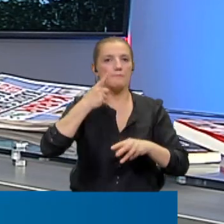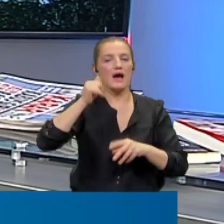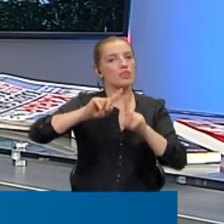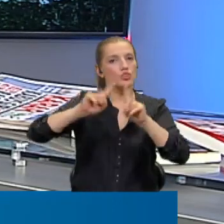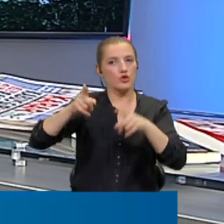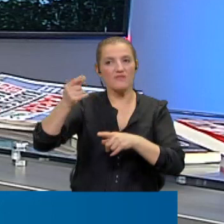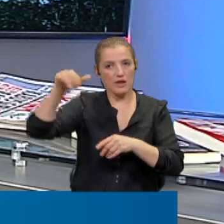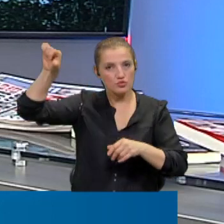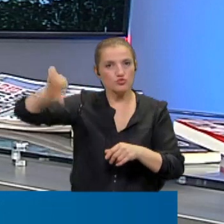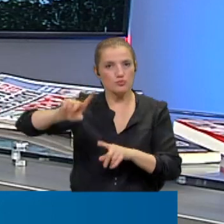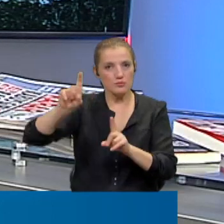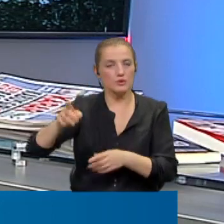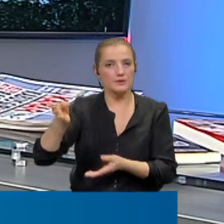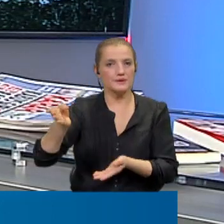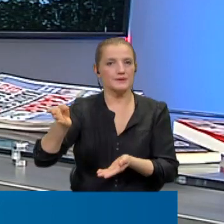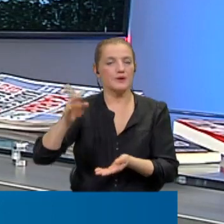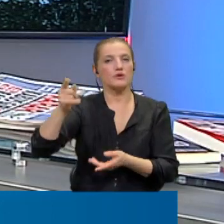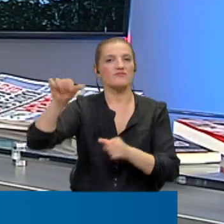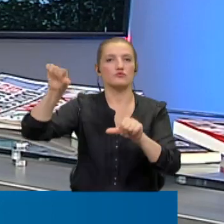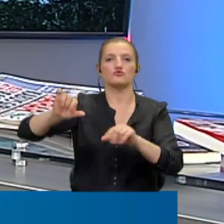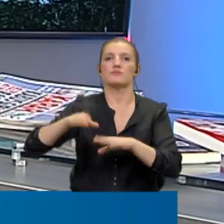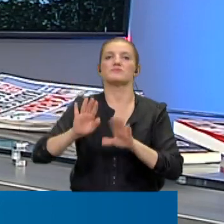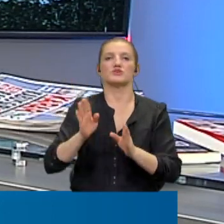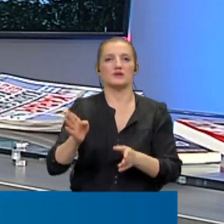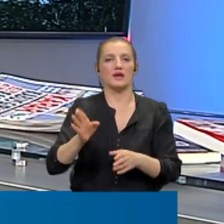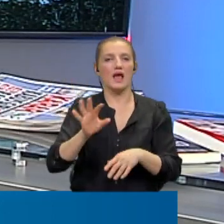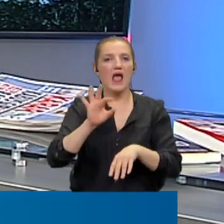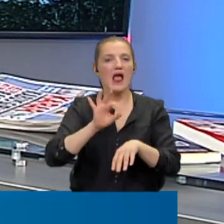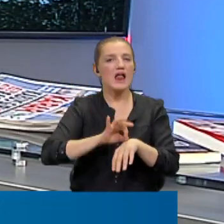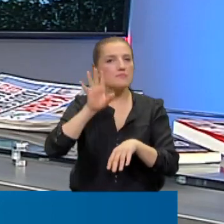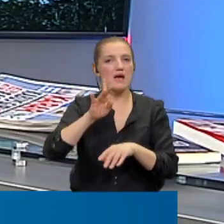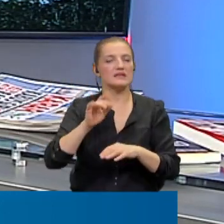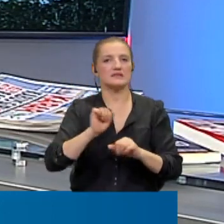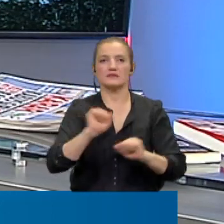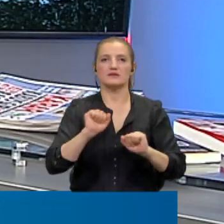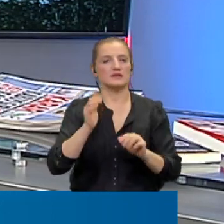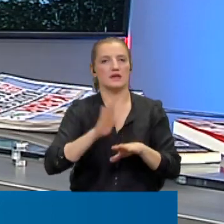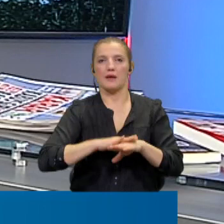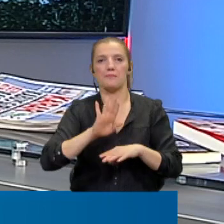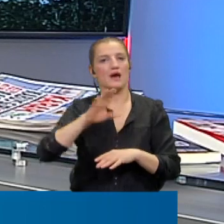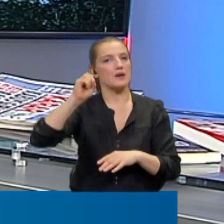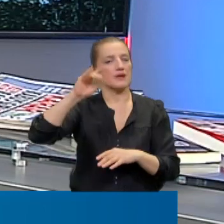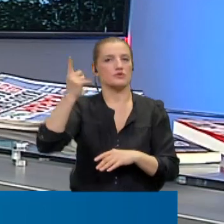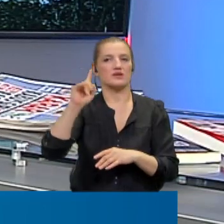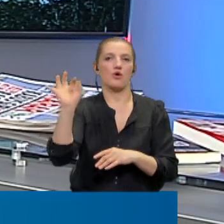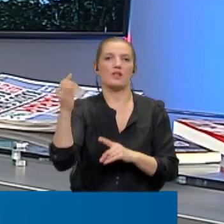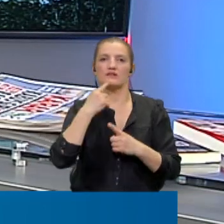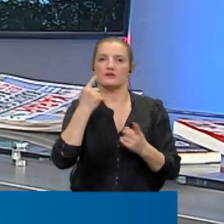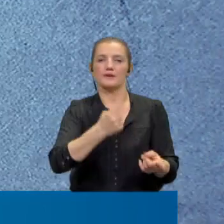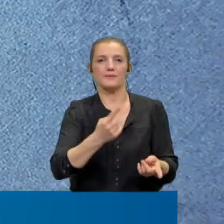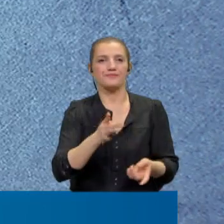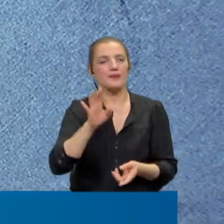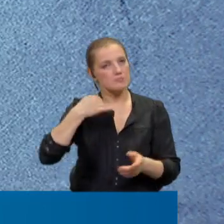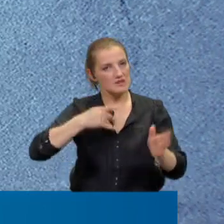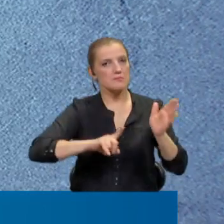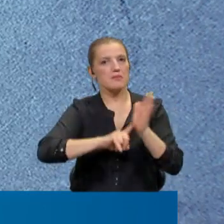düştü mü acaba orada fiyatlar düşmemiş ama anlık tepki vermeyin diyor AK Partili yöneticiler Biz başardık